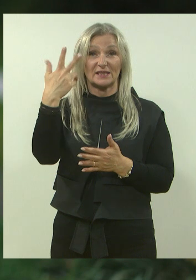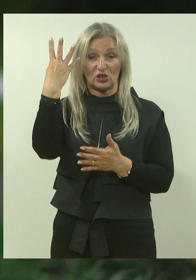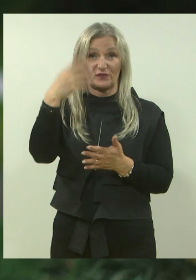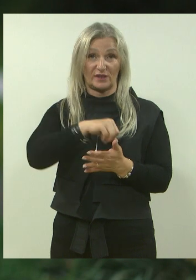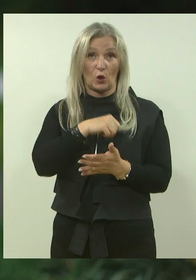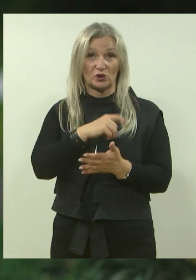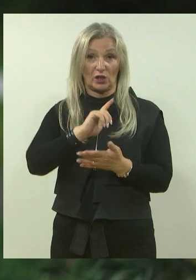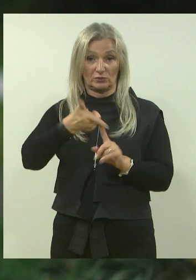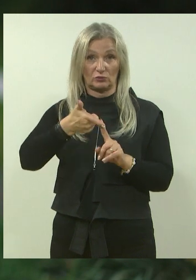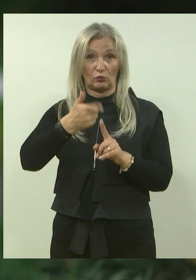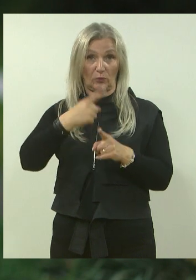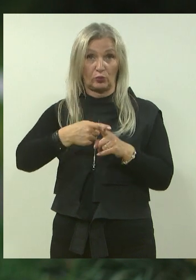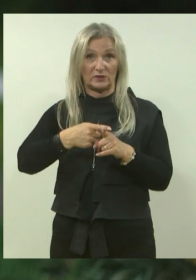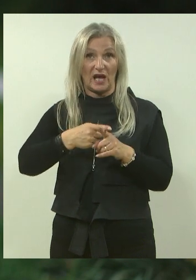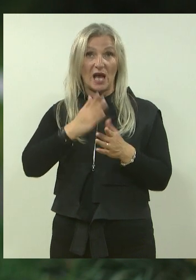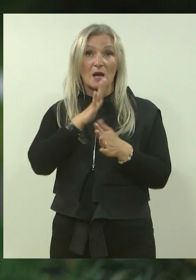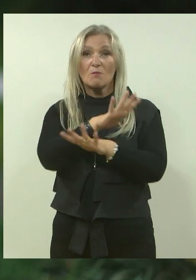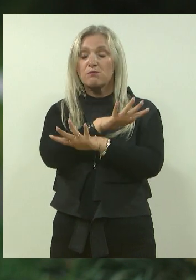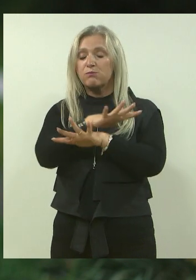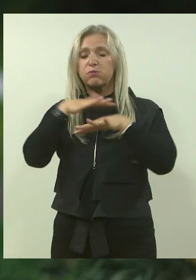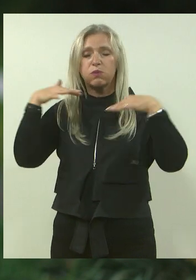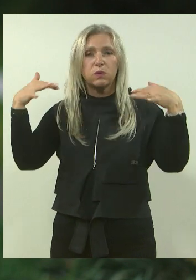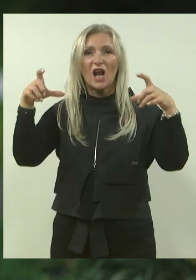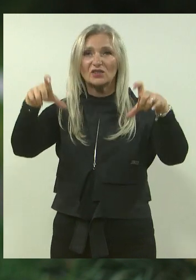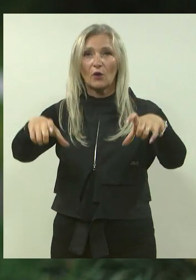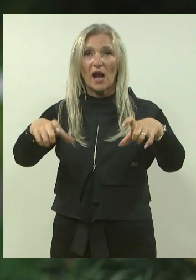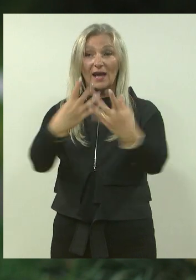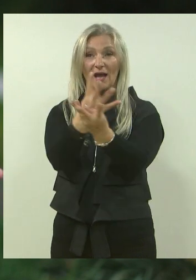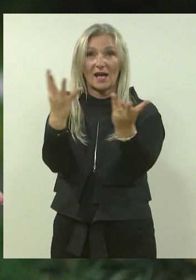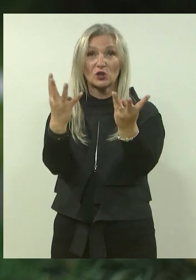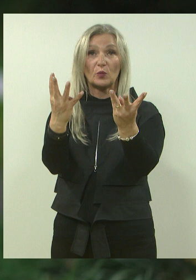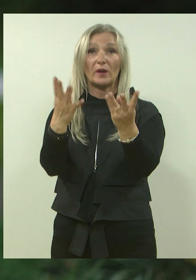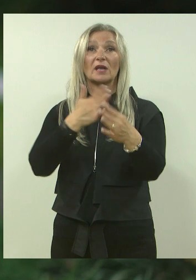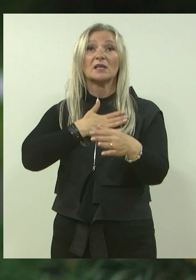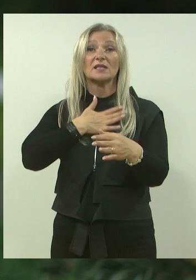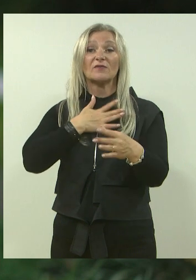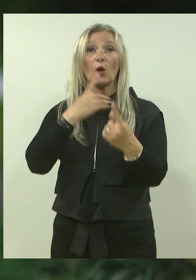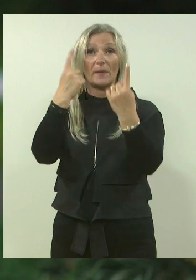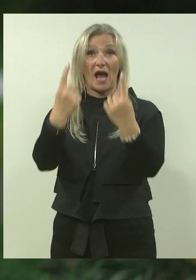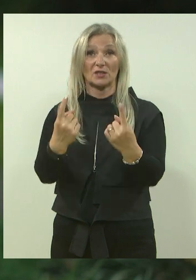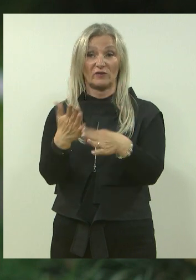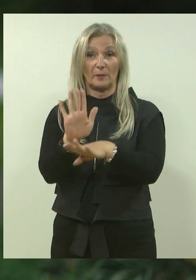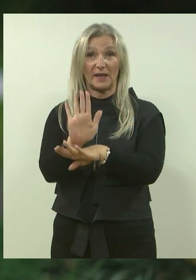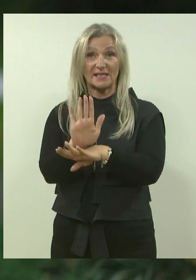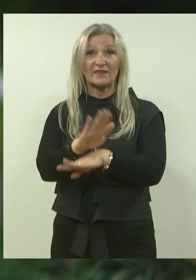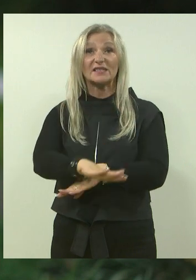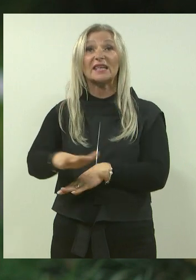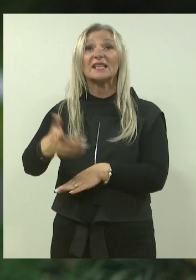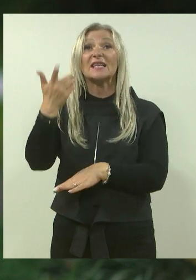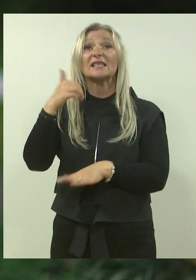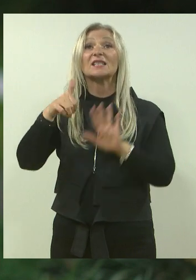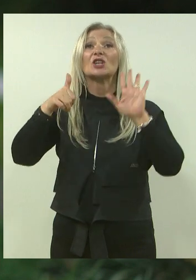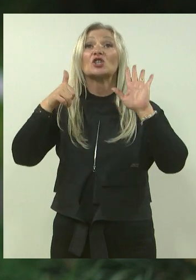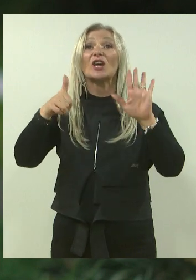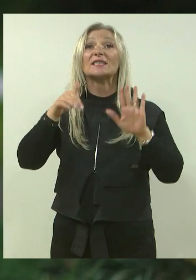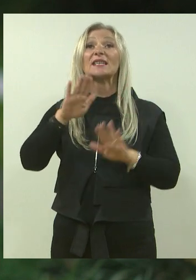2024. Drugu godinu zaredom pred punom dvoranom na smotri su nastupili i svojim se nastupima predstavili mališani iz